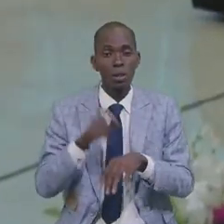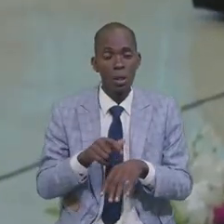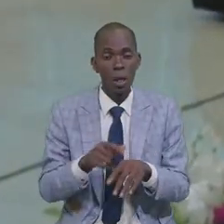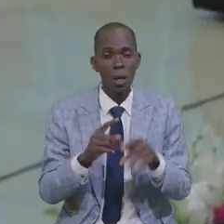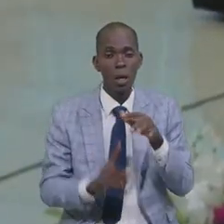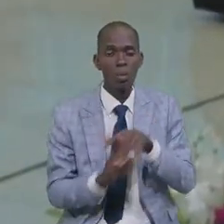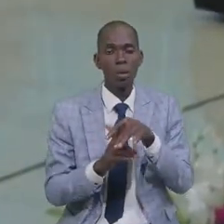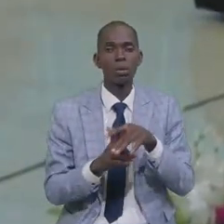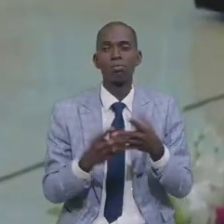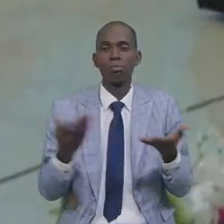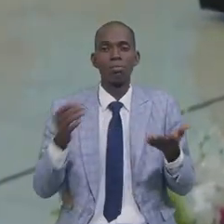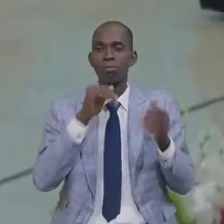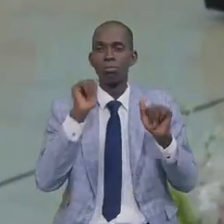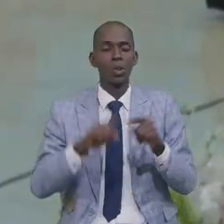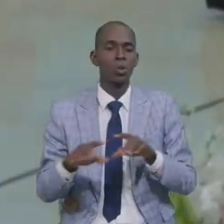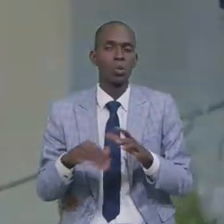vient,